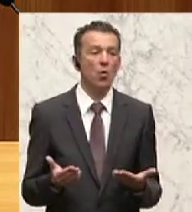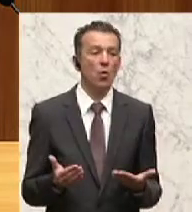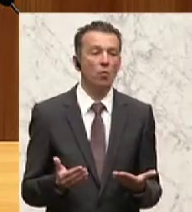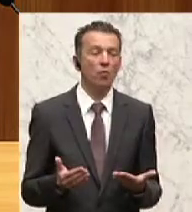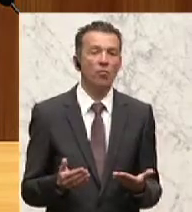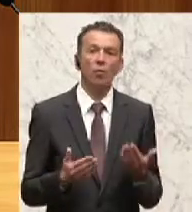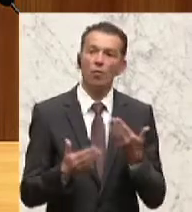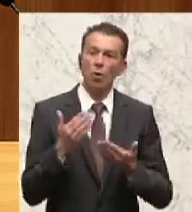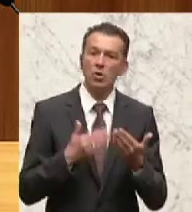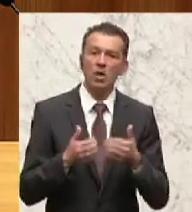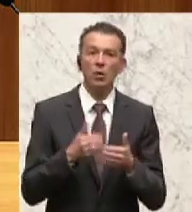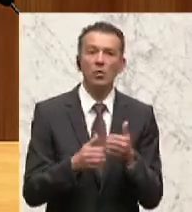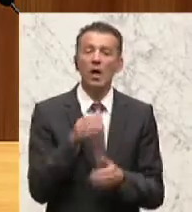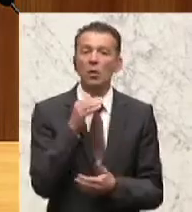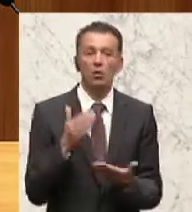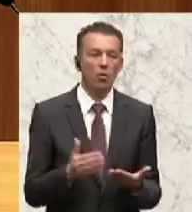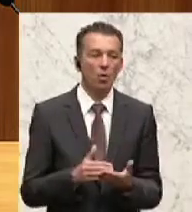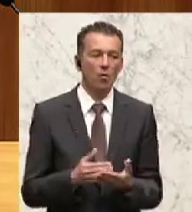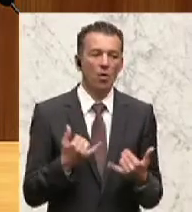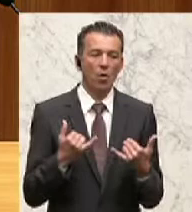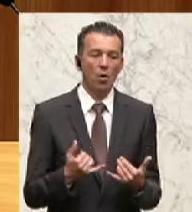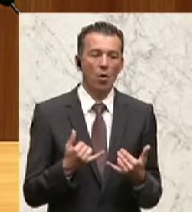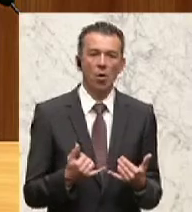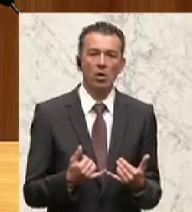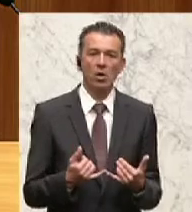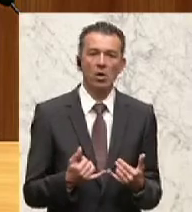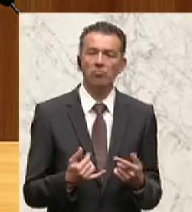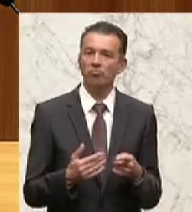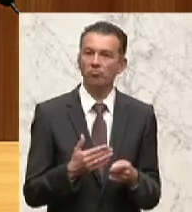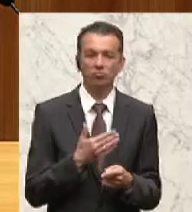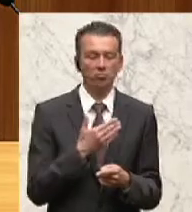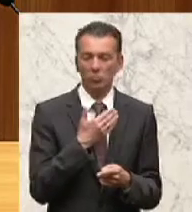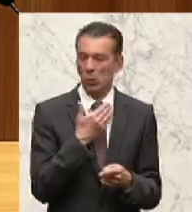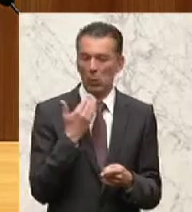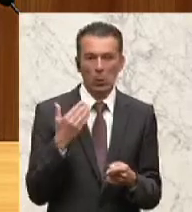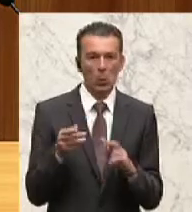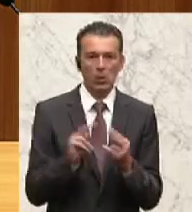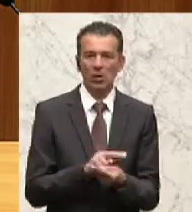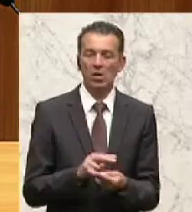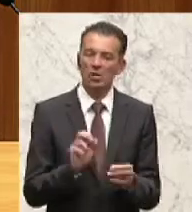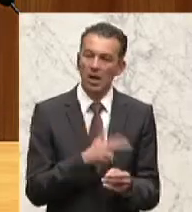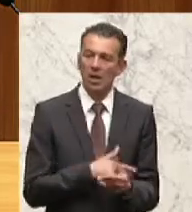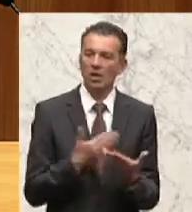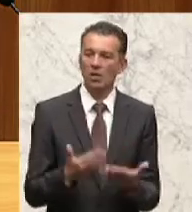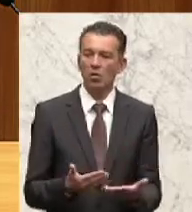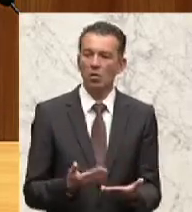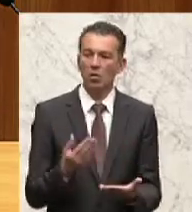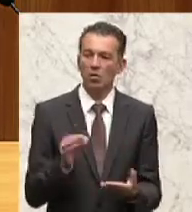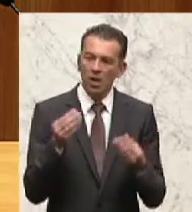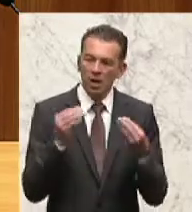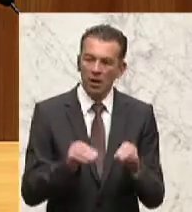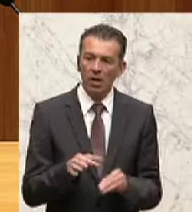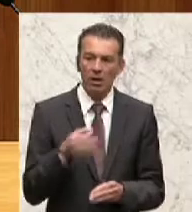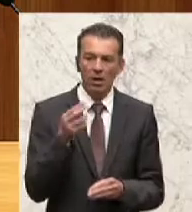des Rechnungshofes haben Sie heute hier abgeschlossen. Und das ist die Realität. Und meine sehr geehrten Damen und Herren, in